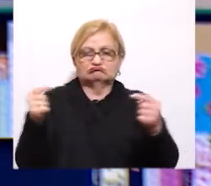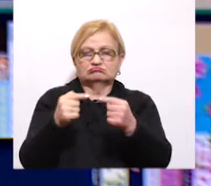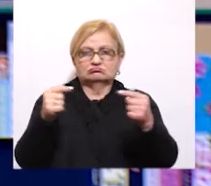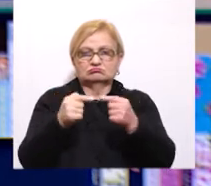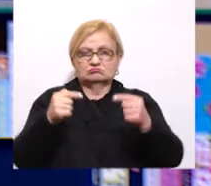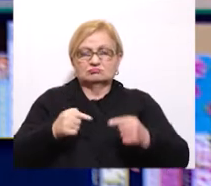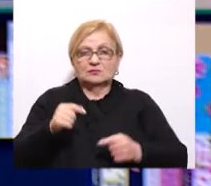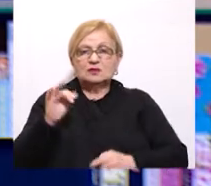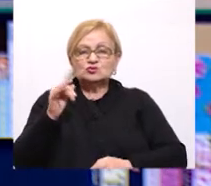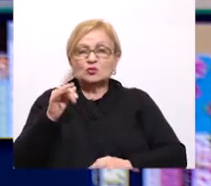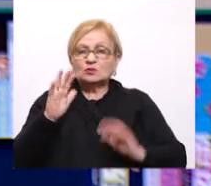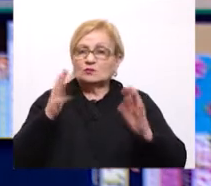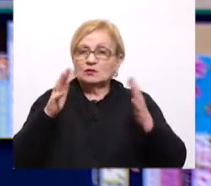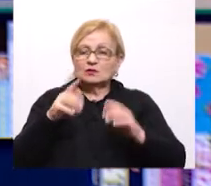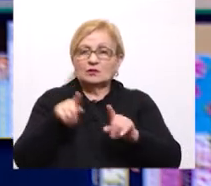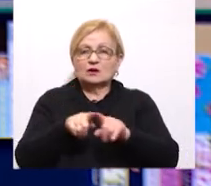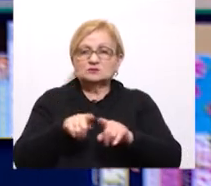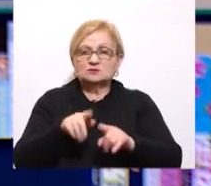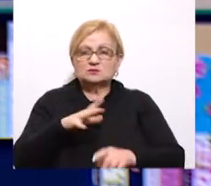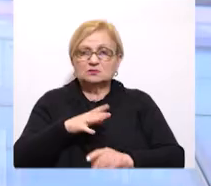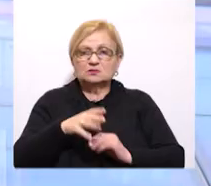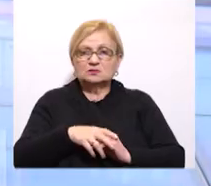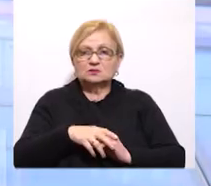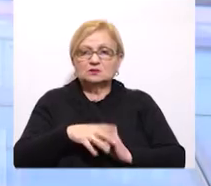ისტორიული მოვლენები კი ასეთია.